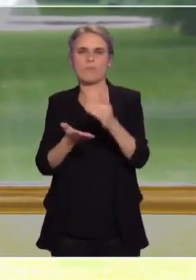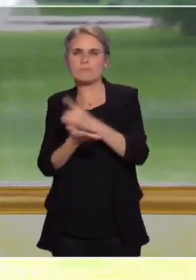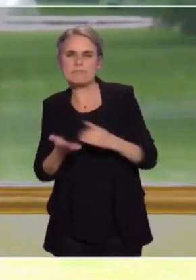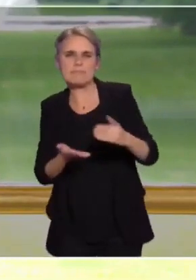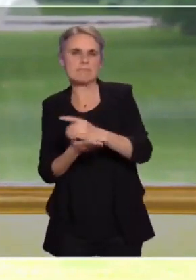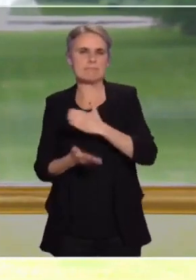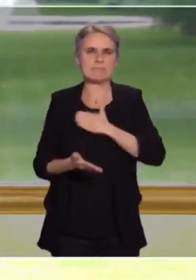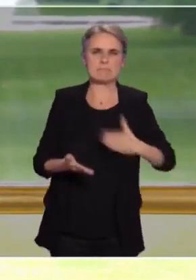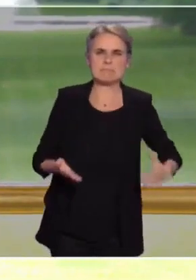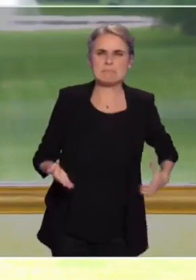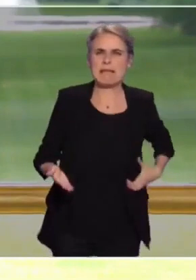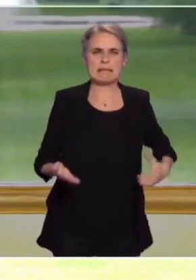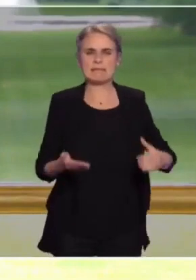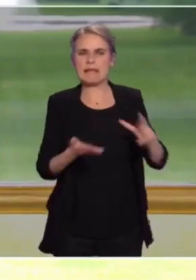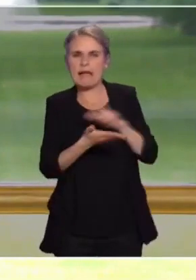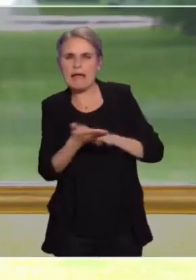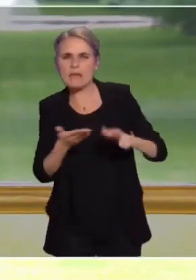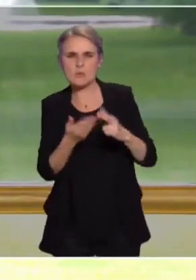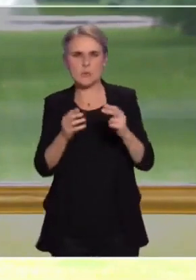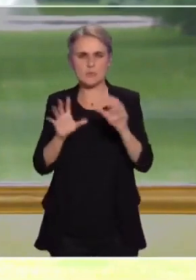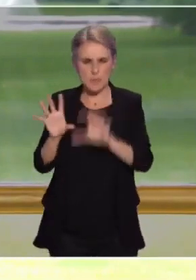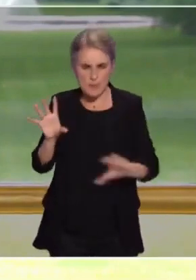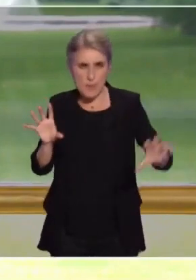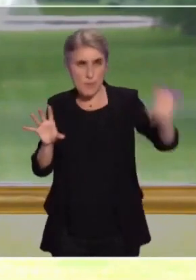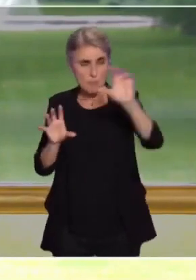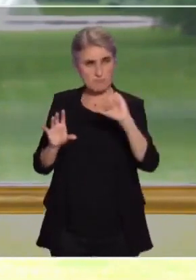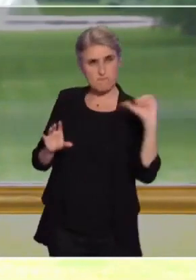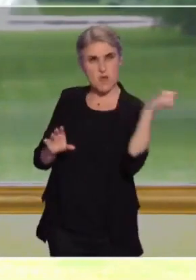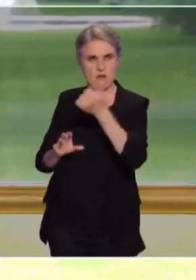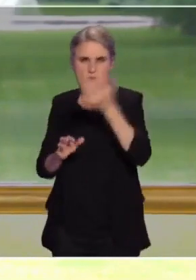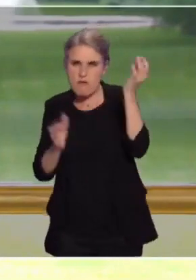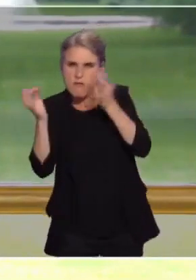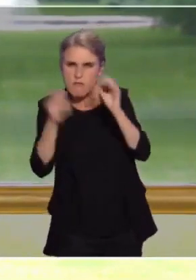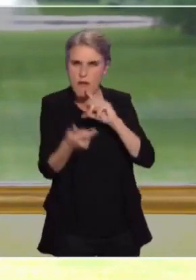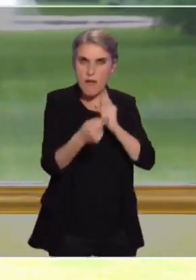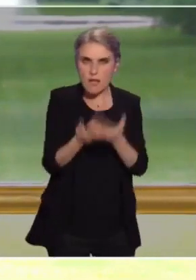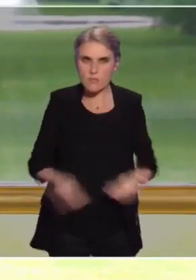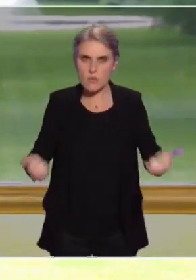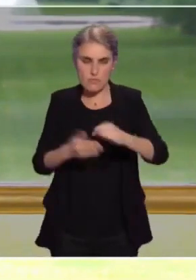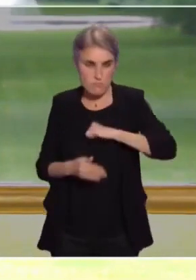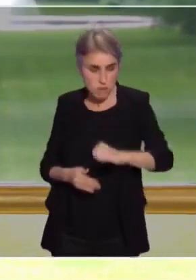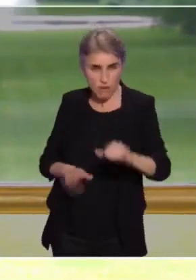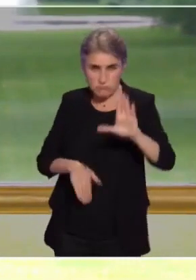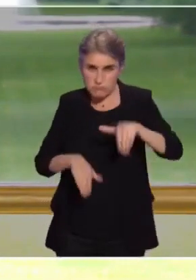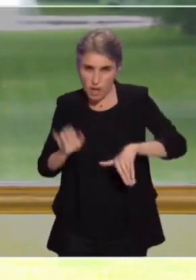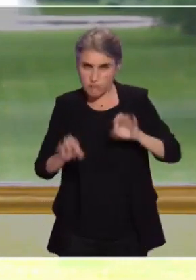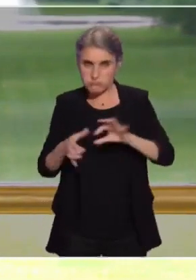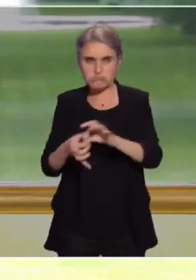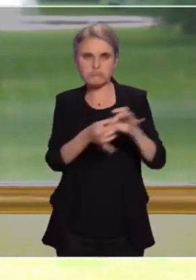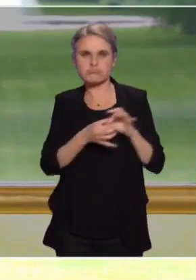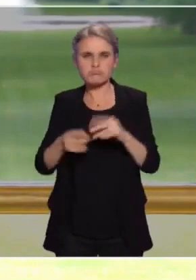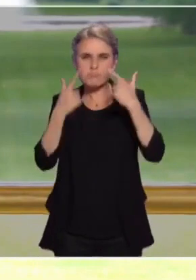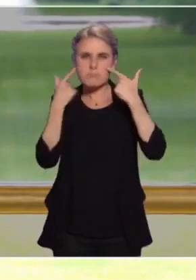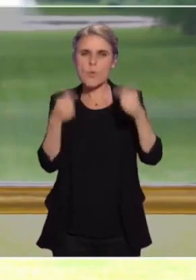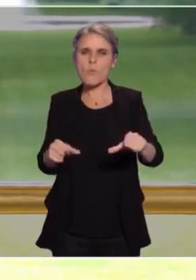les agents de l'état dans les territoires ont su faire preuve d'ingéniosité d'efficacité de solidarité